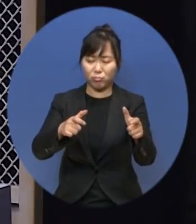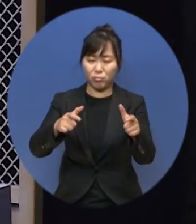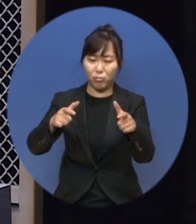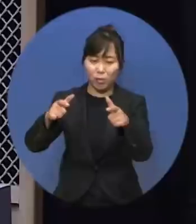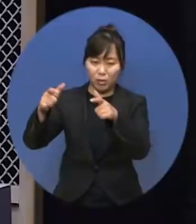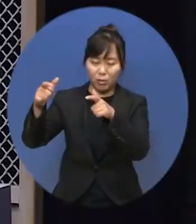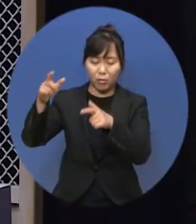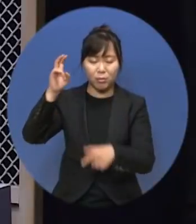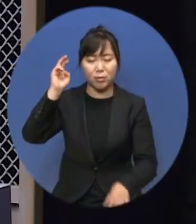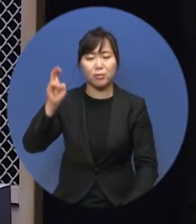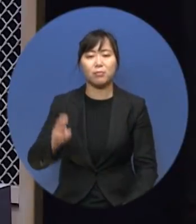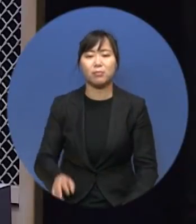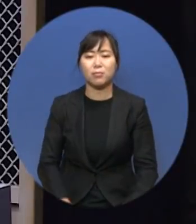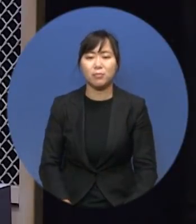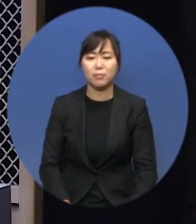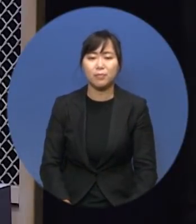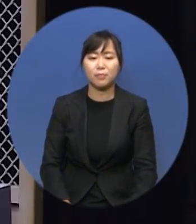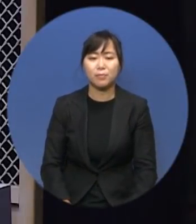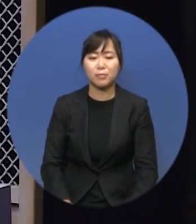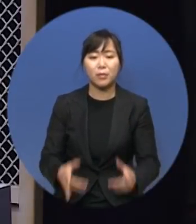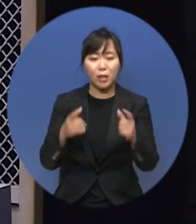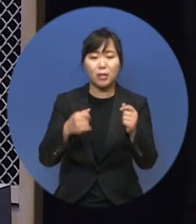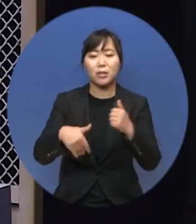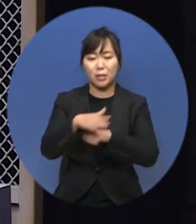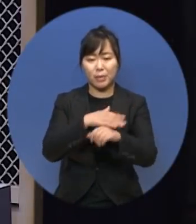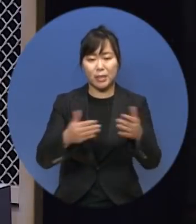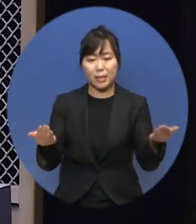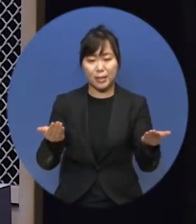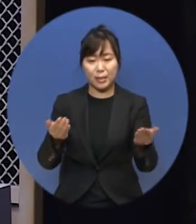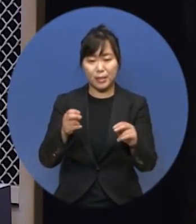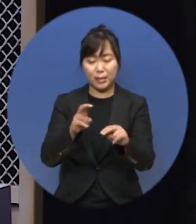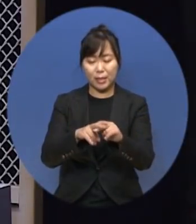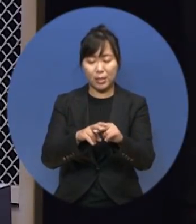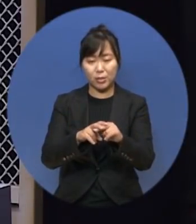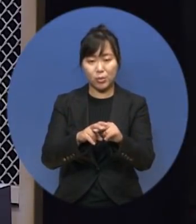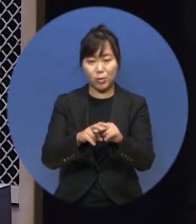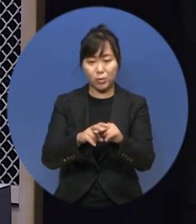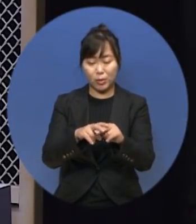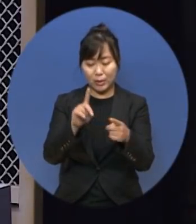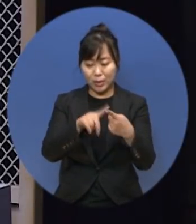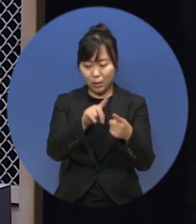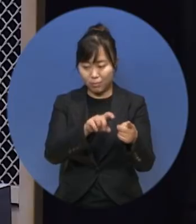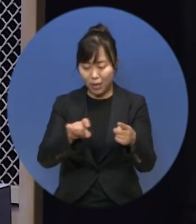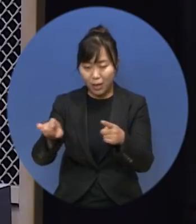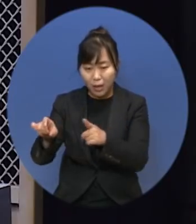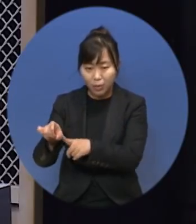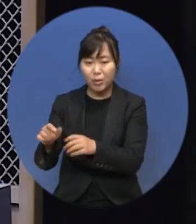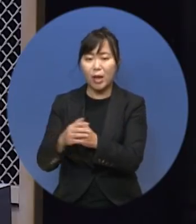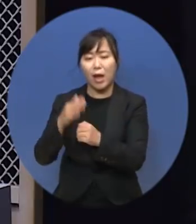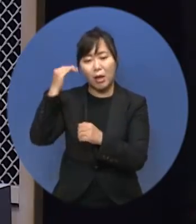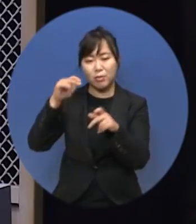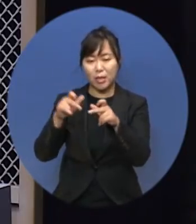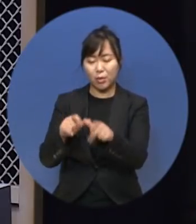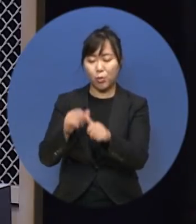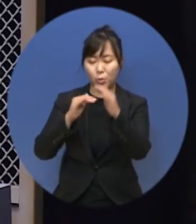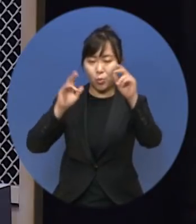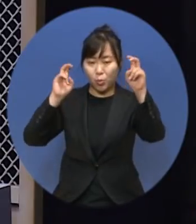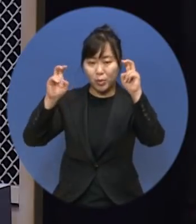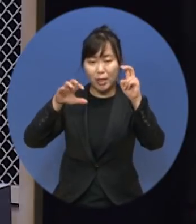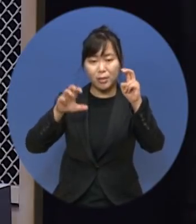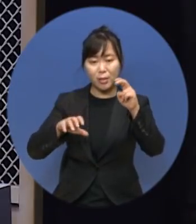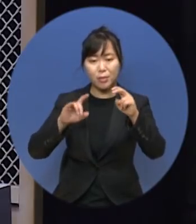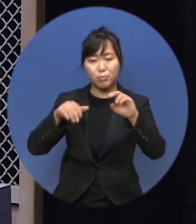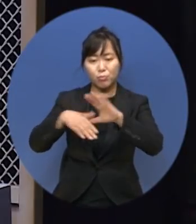거라고 예상이 되는데요. 그런 흐름을 또 일자리에서도 이어받아서 우리 한국장애인